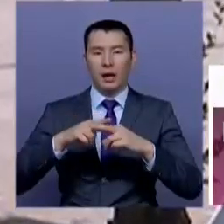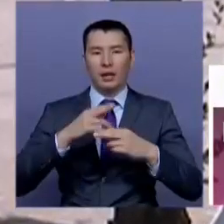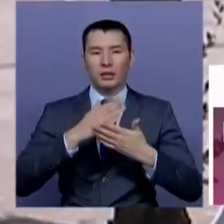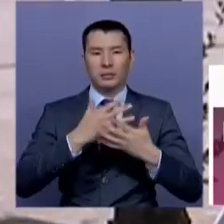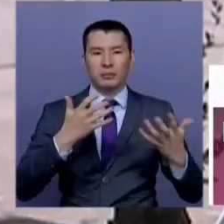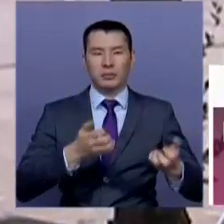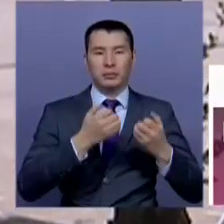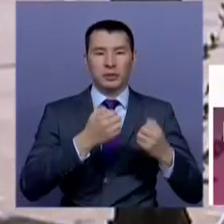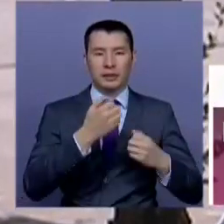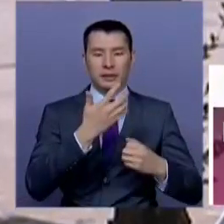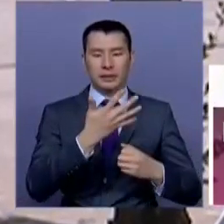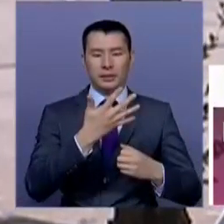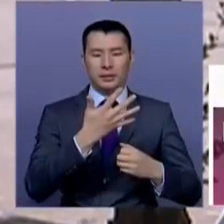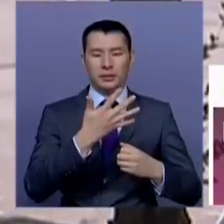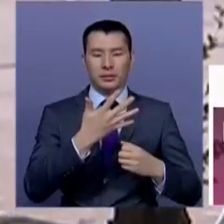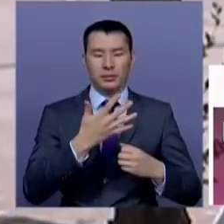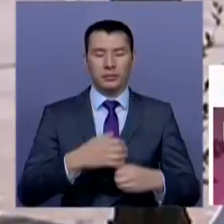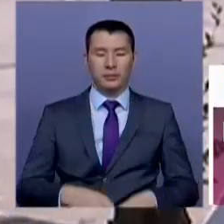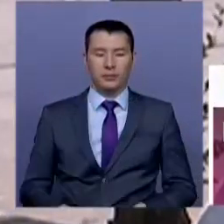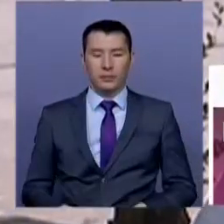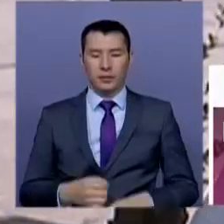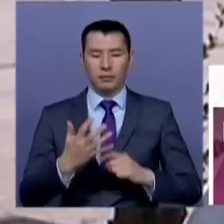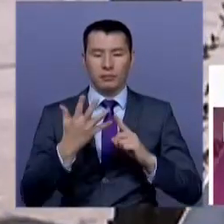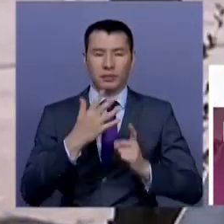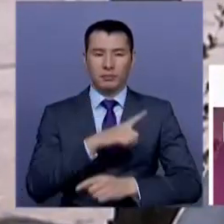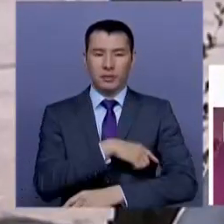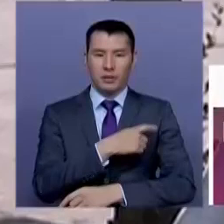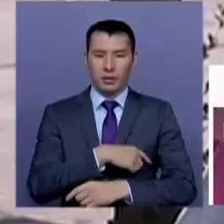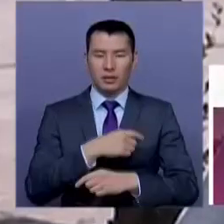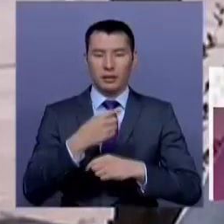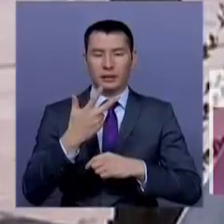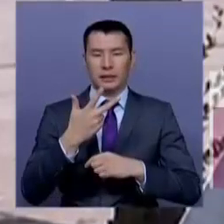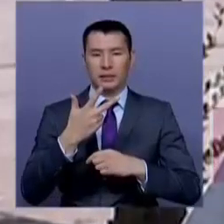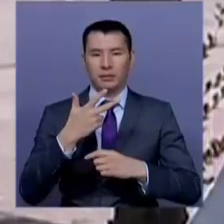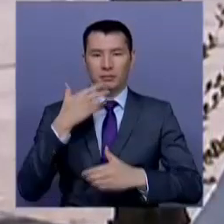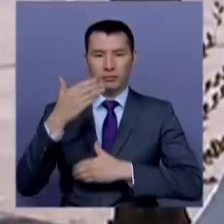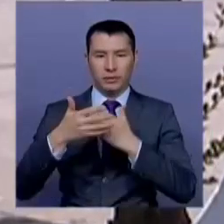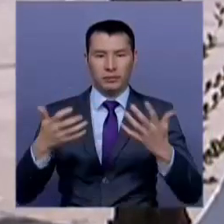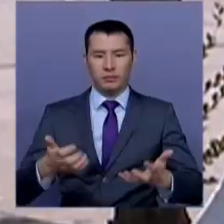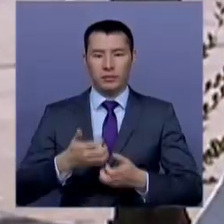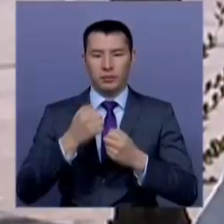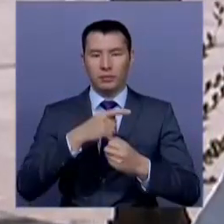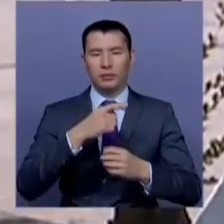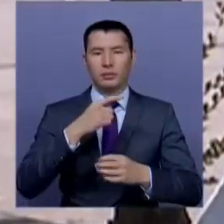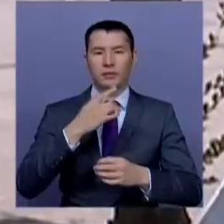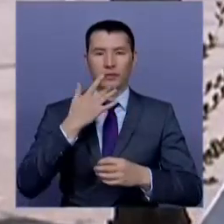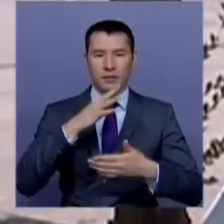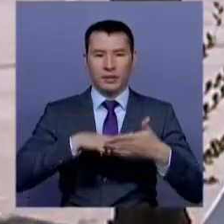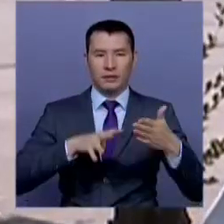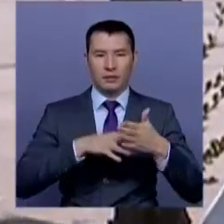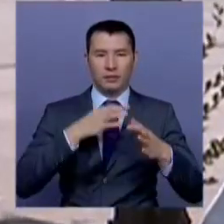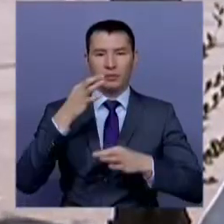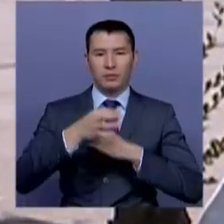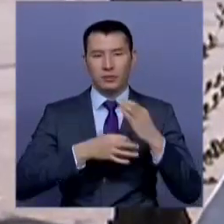1 спасатель-водолаз, 1 спасатель-медик. Они будут нести круглосуточные дежурства для